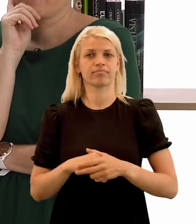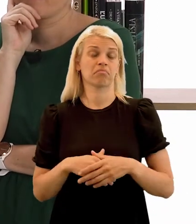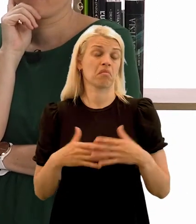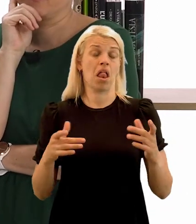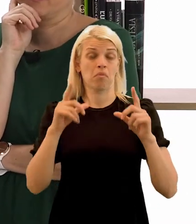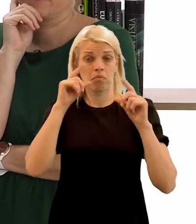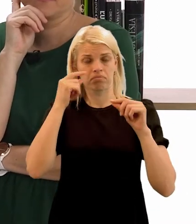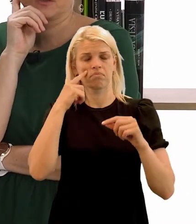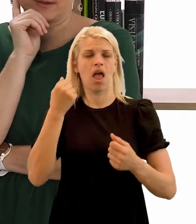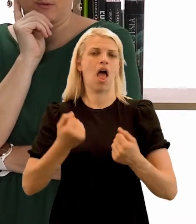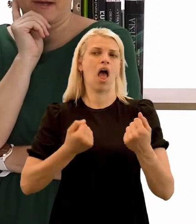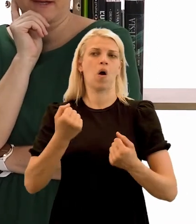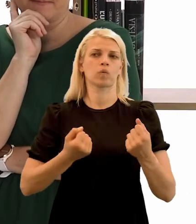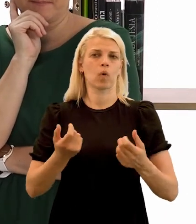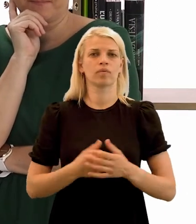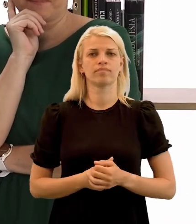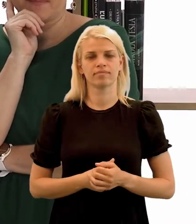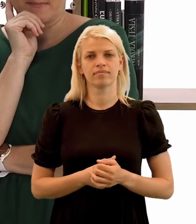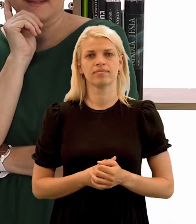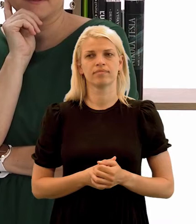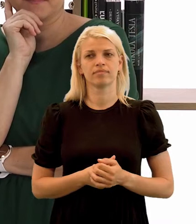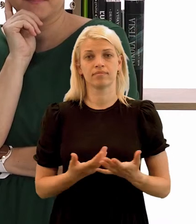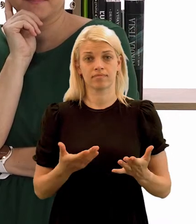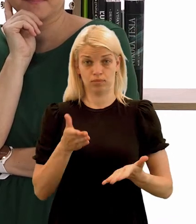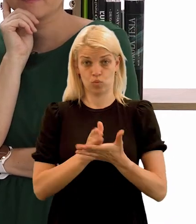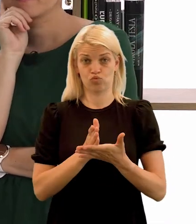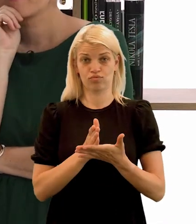auto. Bude tiež zaujímavé. Máte?